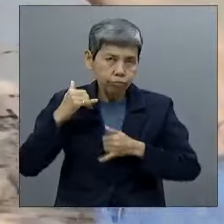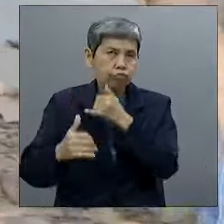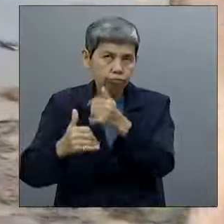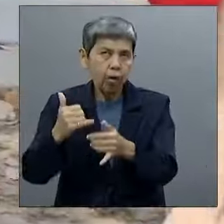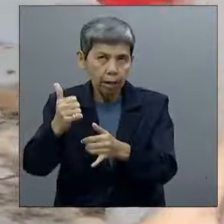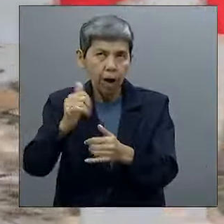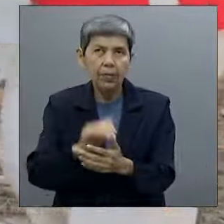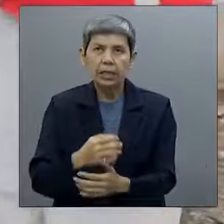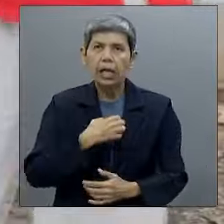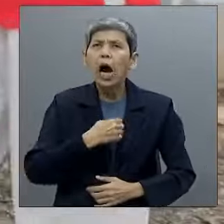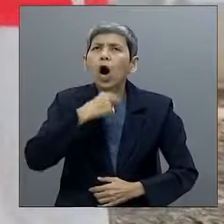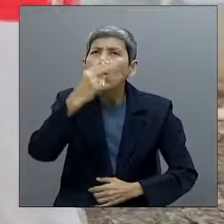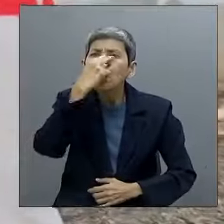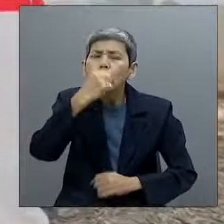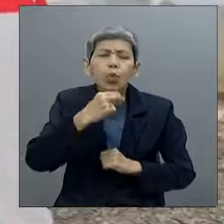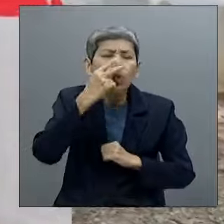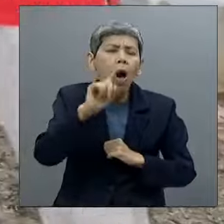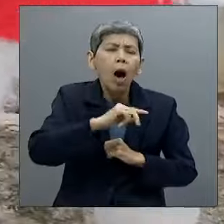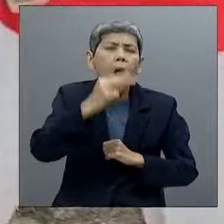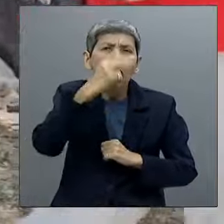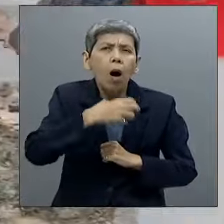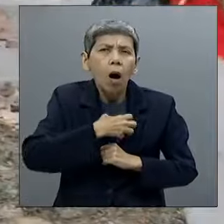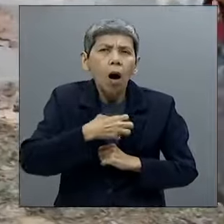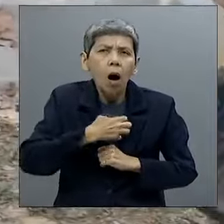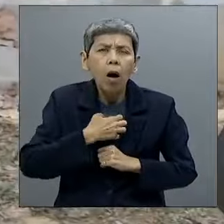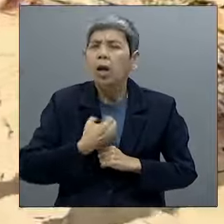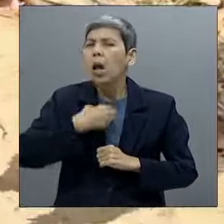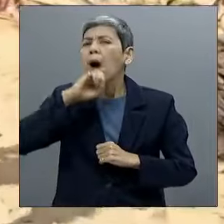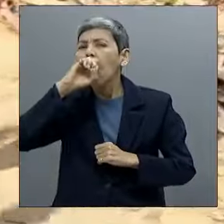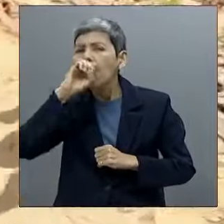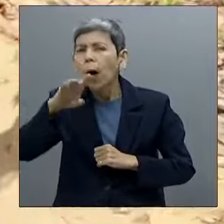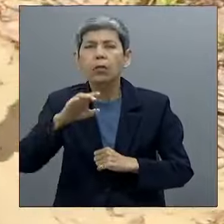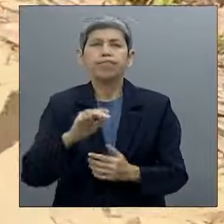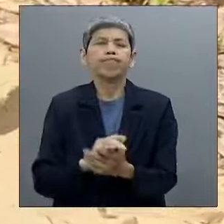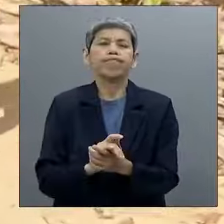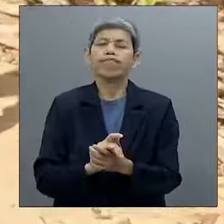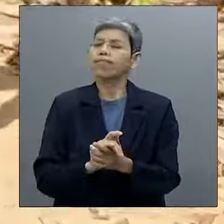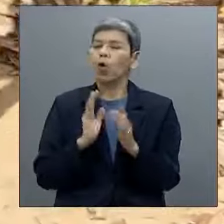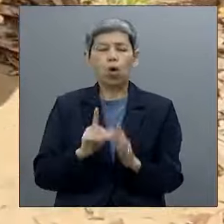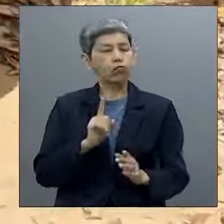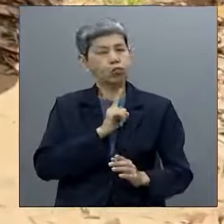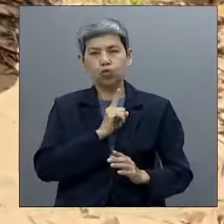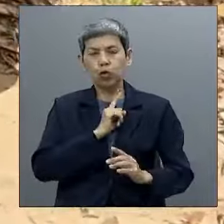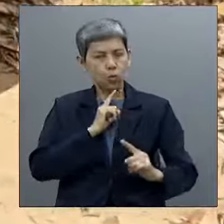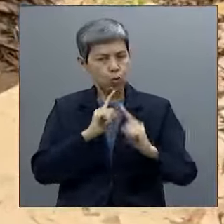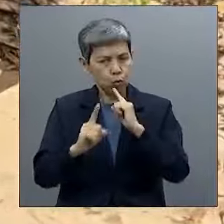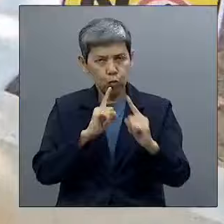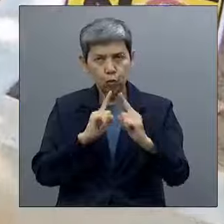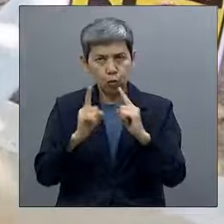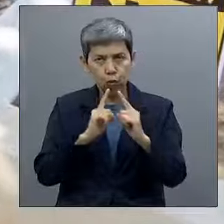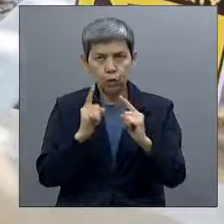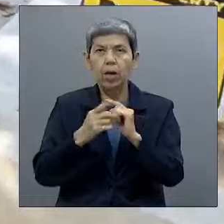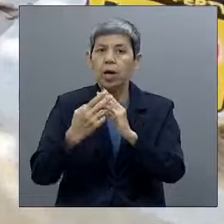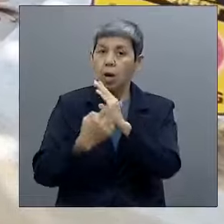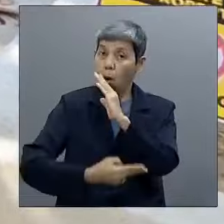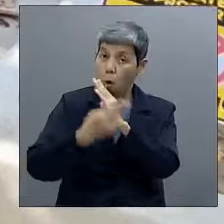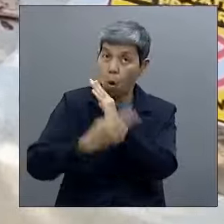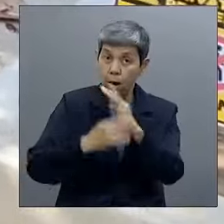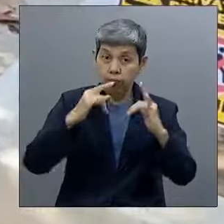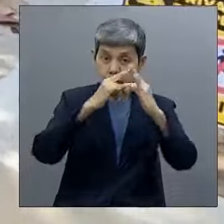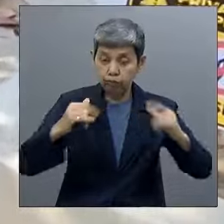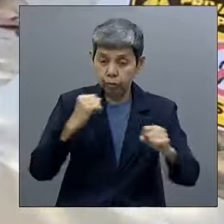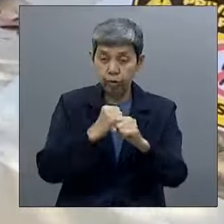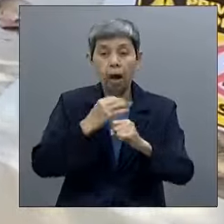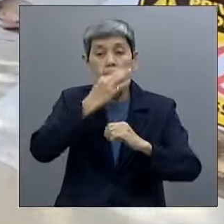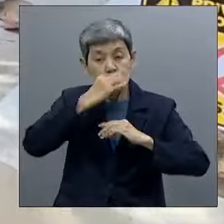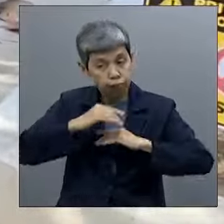โดยอยากมาดูสถานที่เกิดเหตุค่ะแล้วก็อยากมาเรียกร้องให้หน่วยงานที่เกี่ยวข้องพูดคุยกับเจ้าของวิลล่าเปิดพื้นที่ให้เป็นชายห